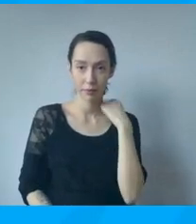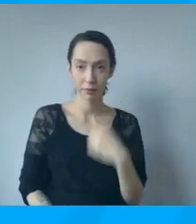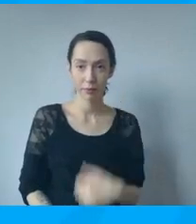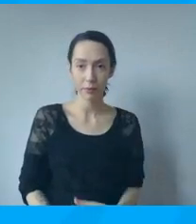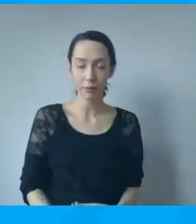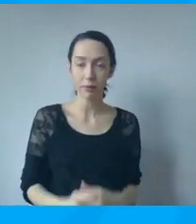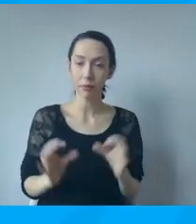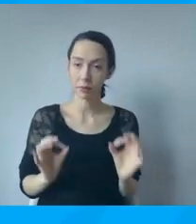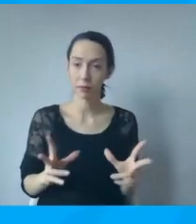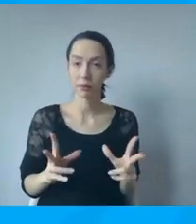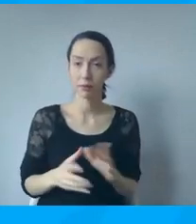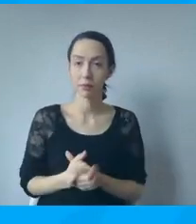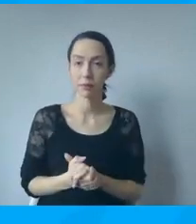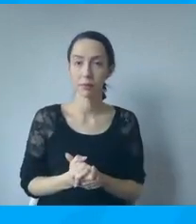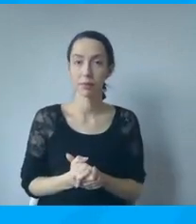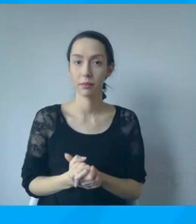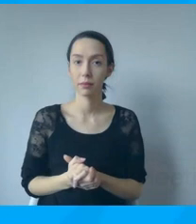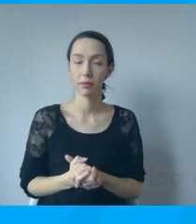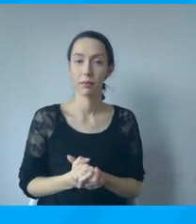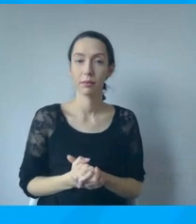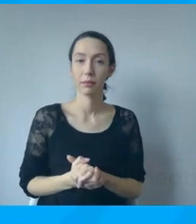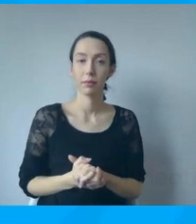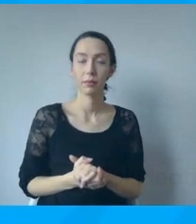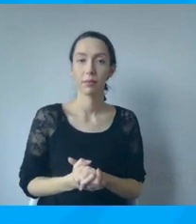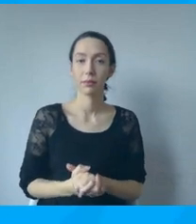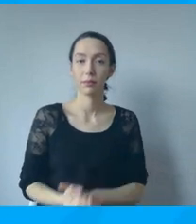Okej, dobra. Kolejne pytanie.